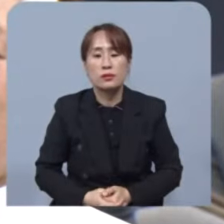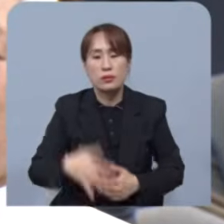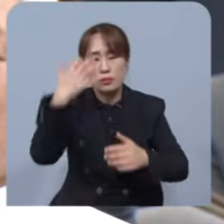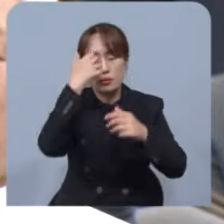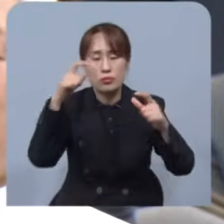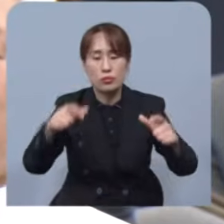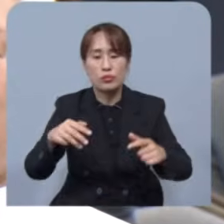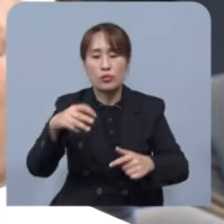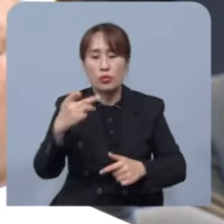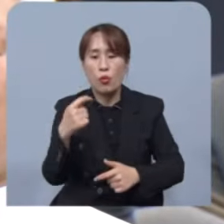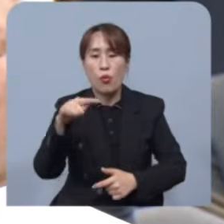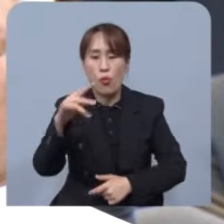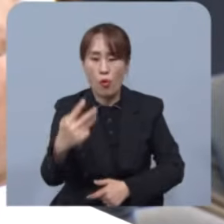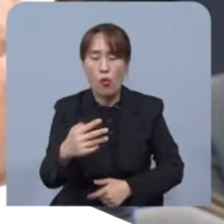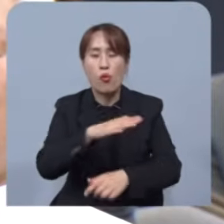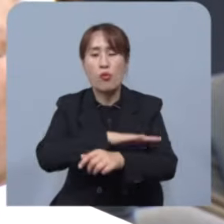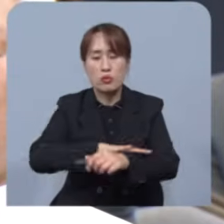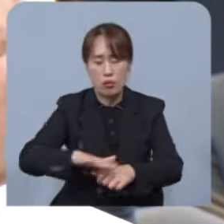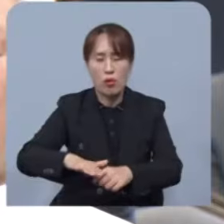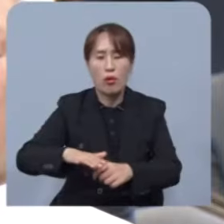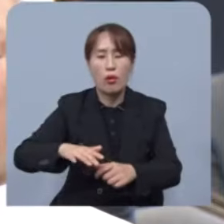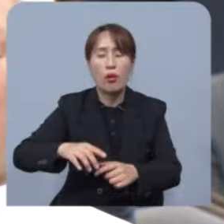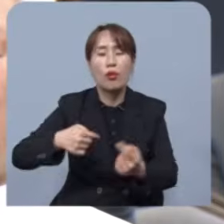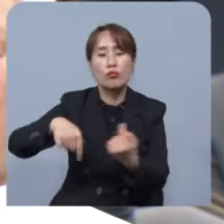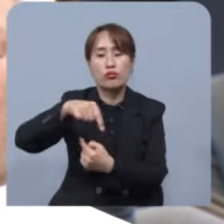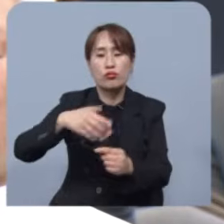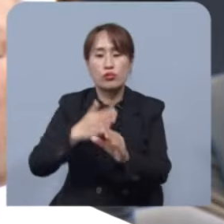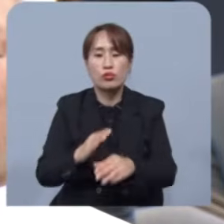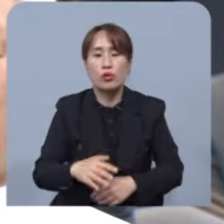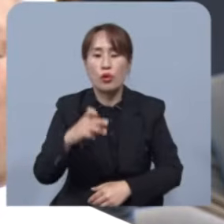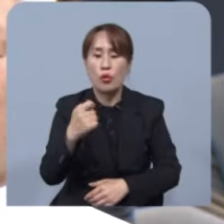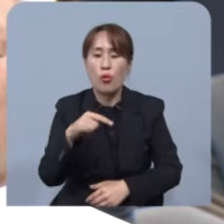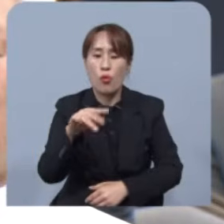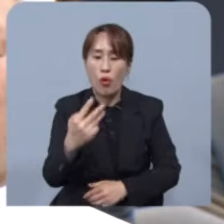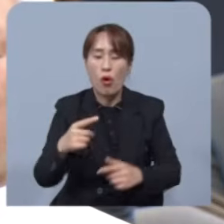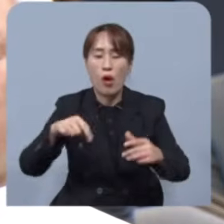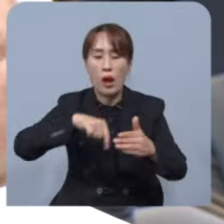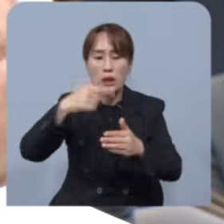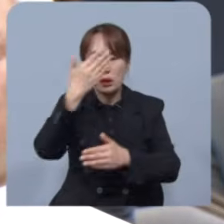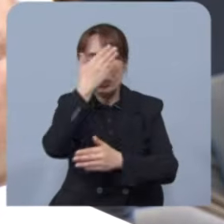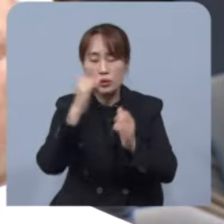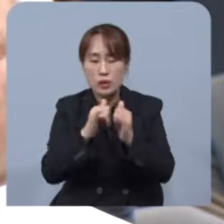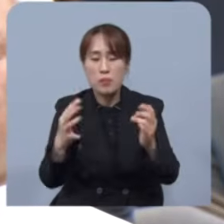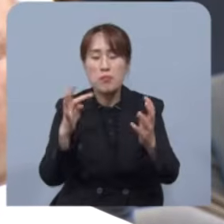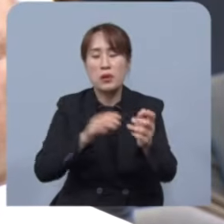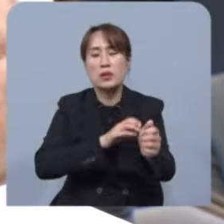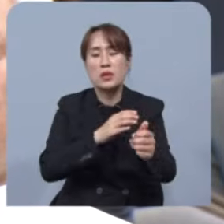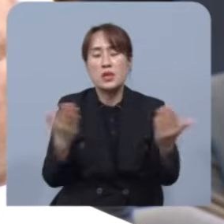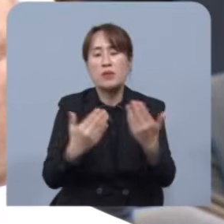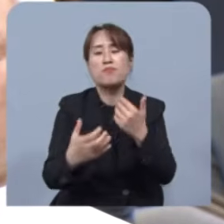충북은 또 로컬 생태계가 굉장히 잘 이루어져 있습니다. 이런 로컬 생태계 안에 있는 청년들에게 좀 많이 맡겨주시기를